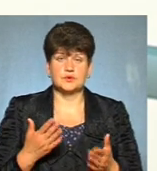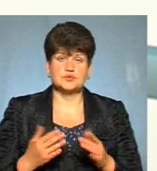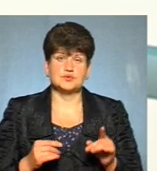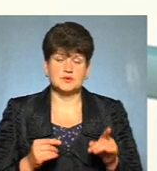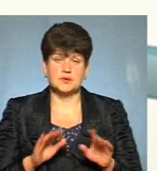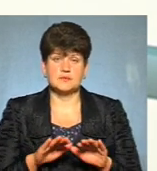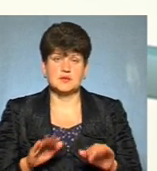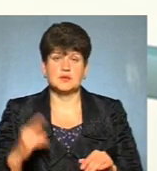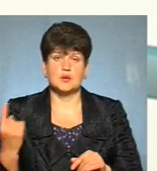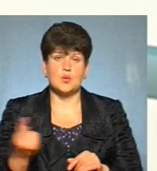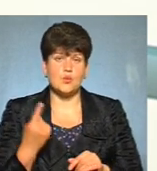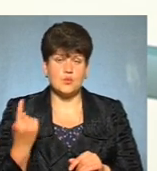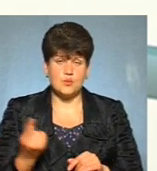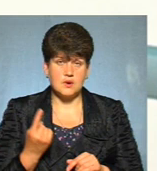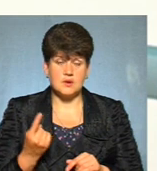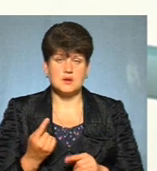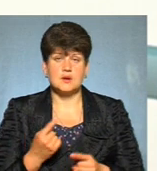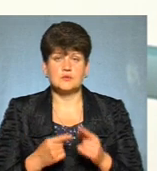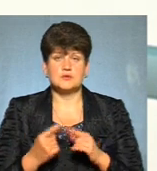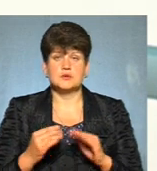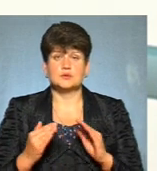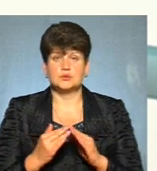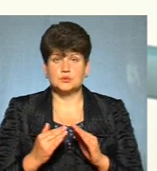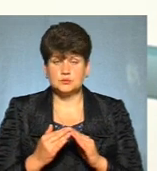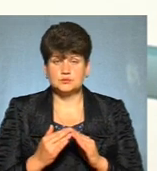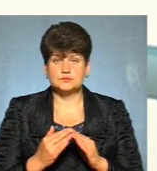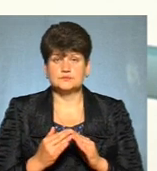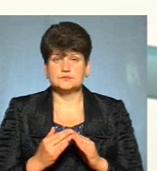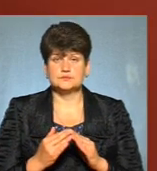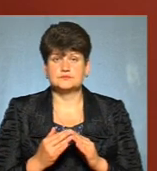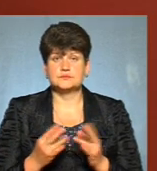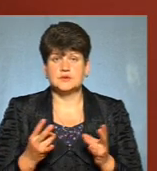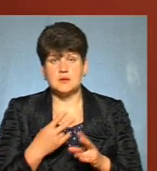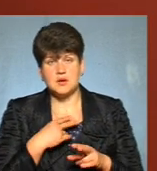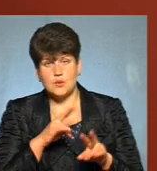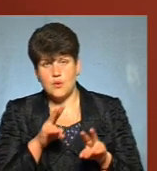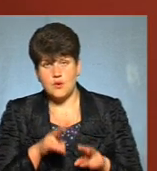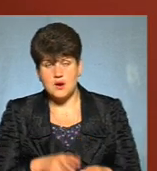діти гуляли, повертаються додому, бажано все-таки їх оглянути.